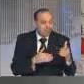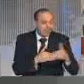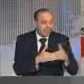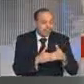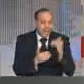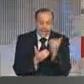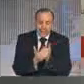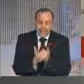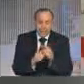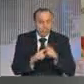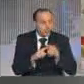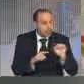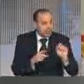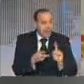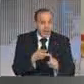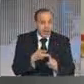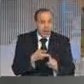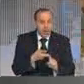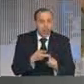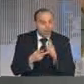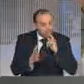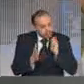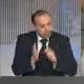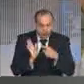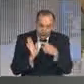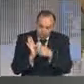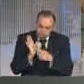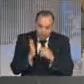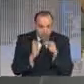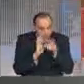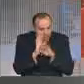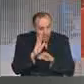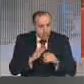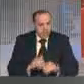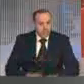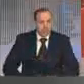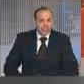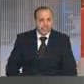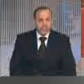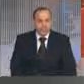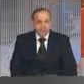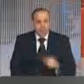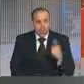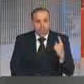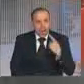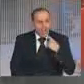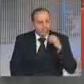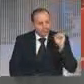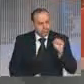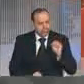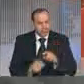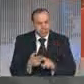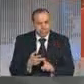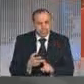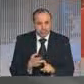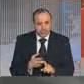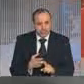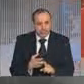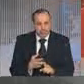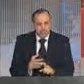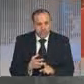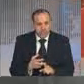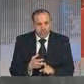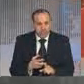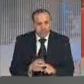الاقتصاديه والاجتماعيه والالتزام ببنود خارطه الطريق واحد في البلاد هذ قادر